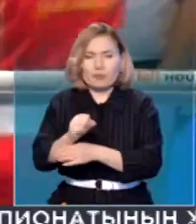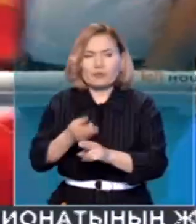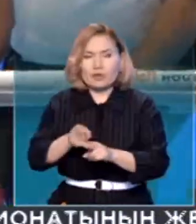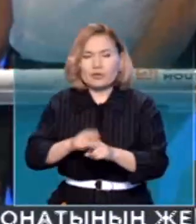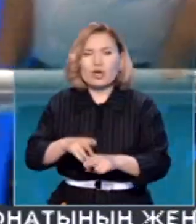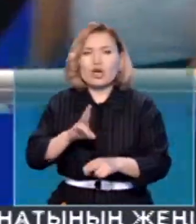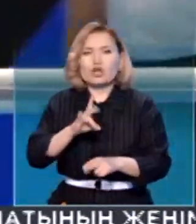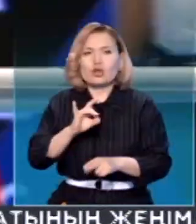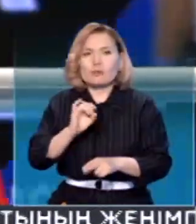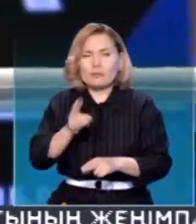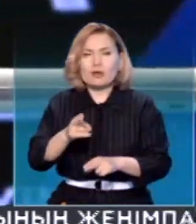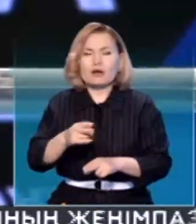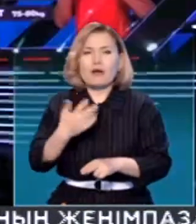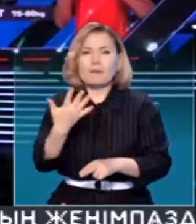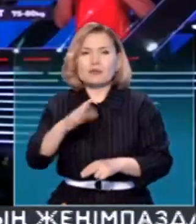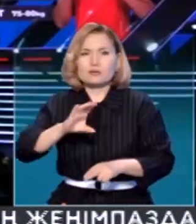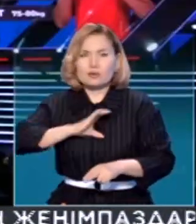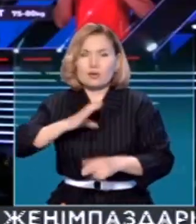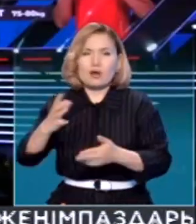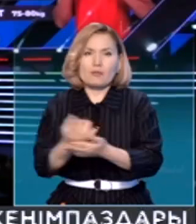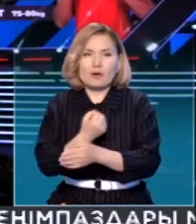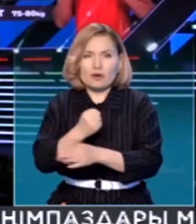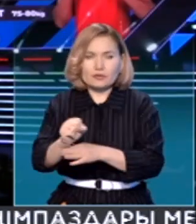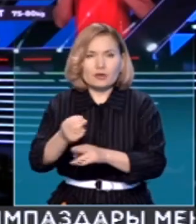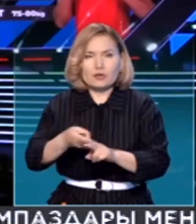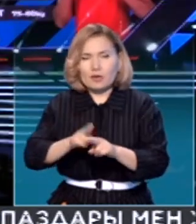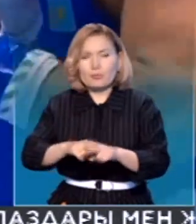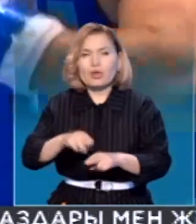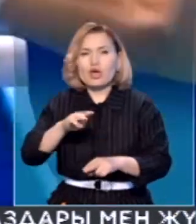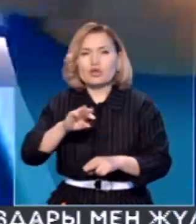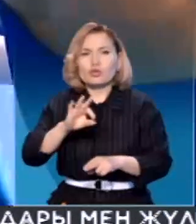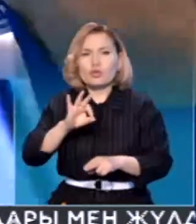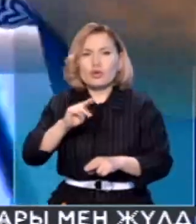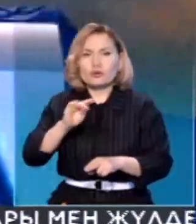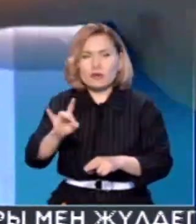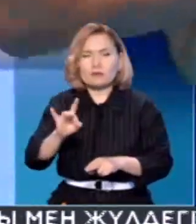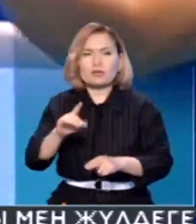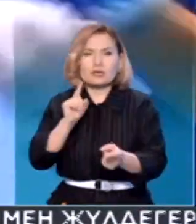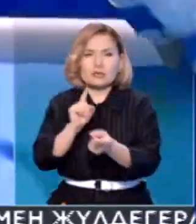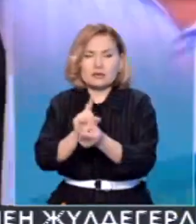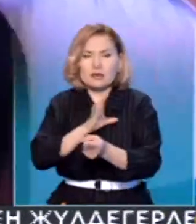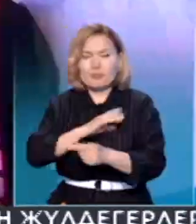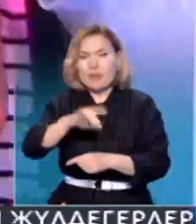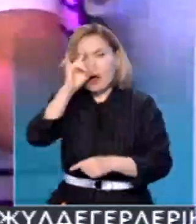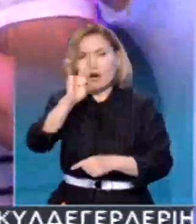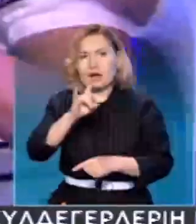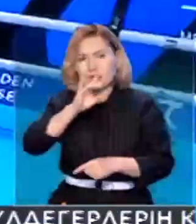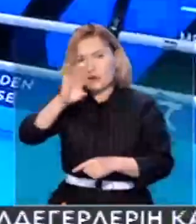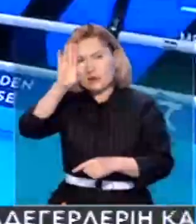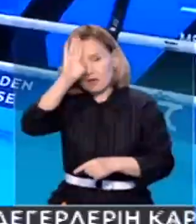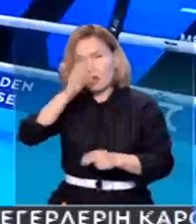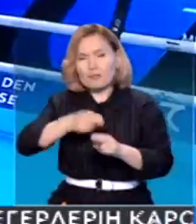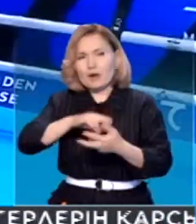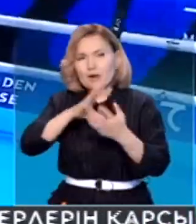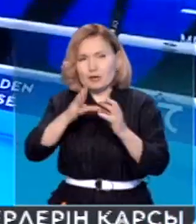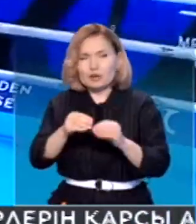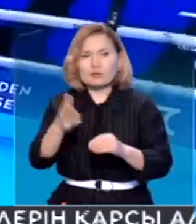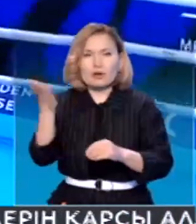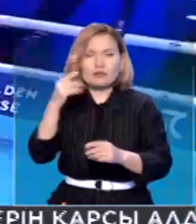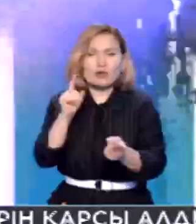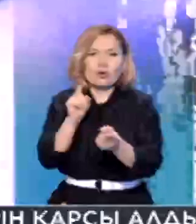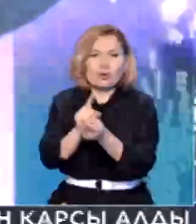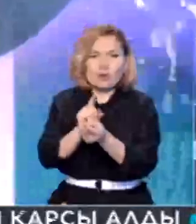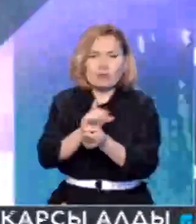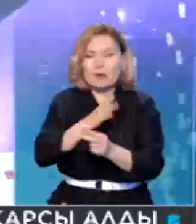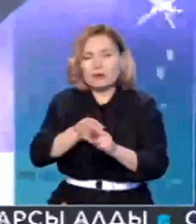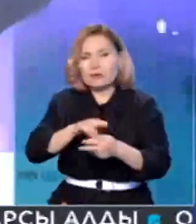Нұрбек Оралбай салды. Ол шешуші кезеңде қытайлық қандас Тоқтарбек Таңатқанмен жұдырықтасты. Қазақ ұлдары бұған дейін өзара бірнеше мәрте кездескен. Бұл